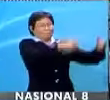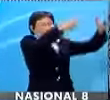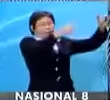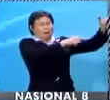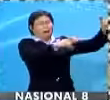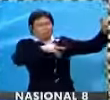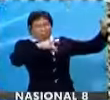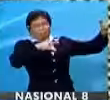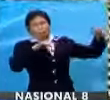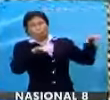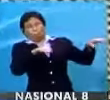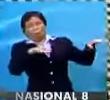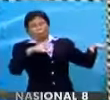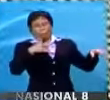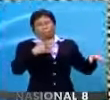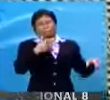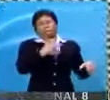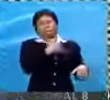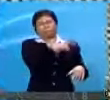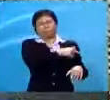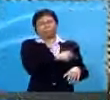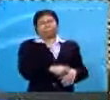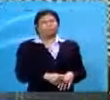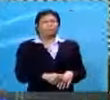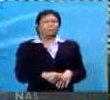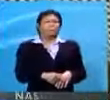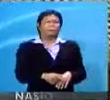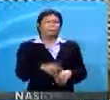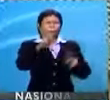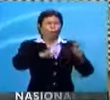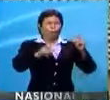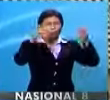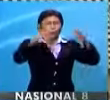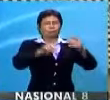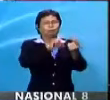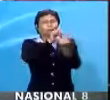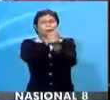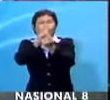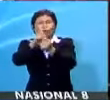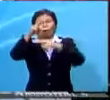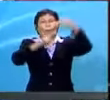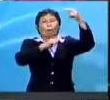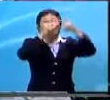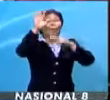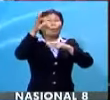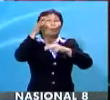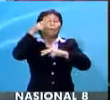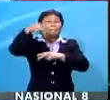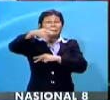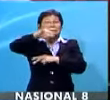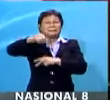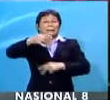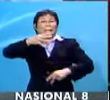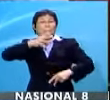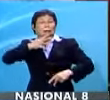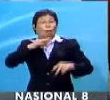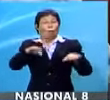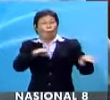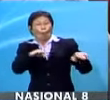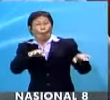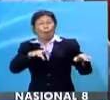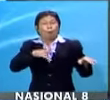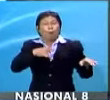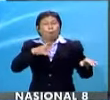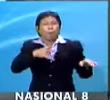gegaran tu sementara itu orang ramai yang ditemui di bangunan persekutuan Petaling Jaya berkata gegaran